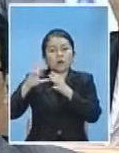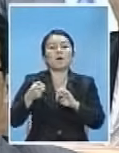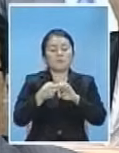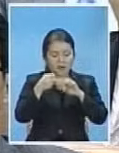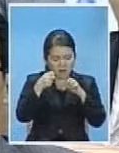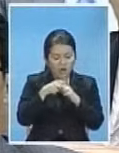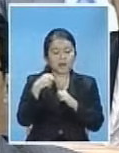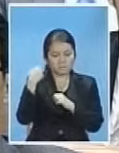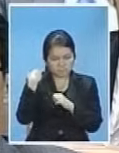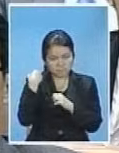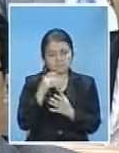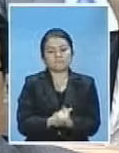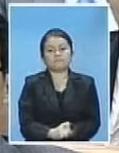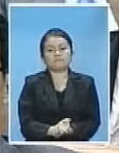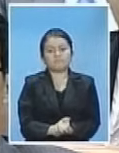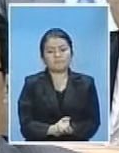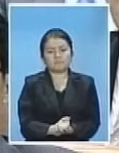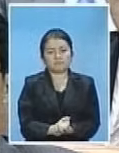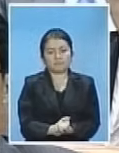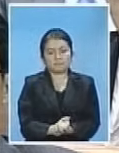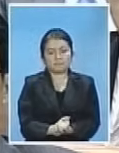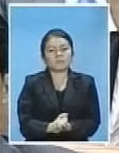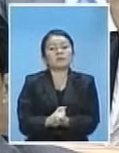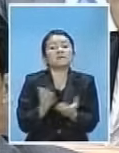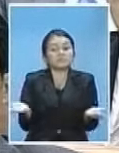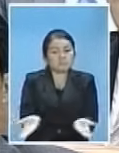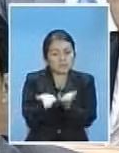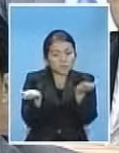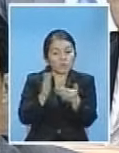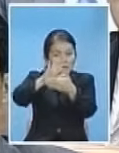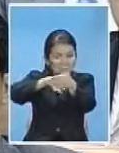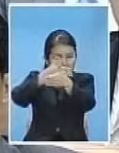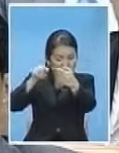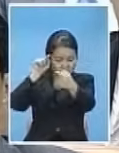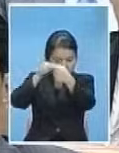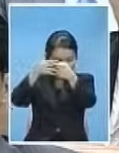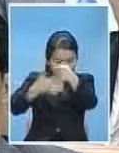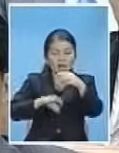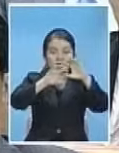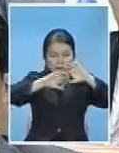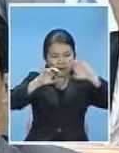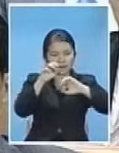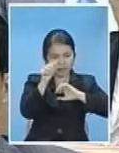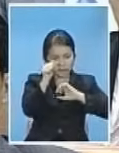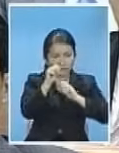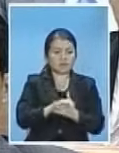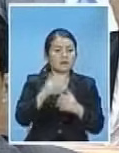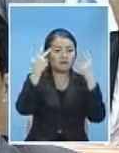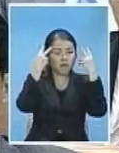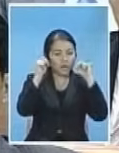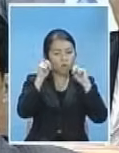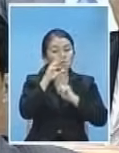วิกฤตทุกครั้งเพราะฉะนั้นผมสนับสนุนแนวนี้แต่ความจริงท่านนายกก็ส่งสัญญาณที่ดีได้พูดว่าจะ